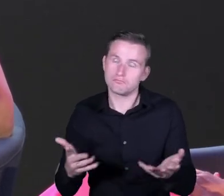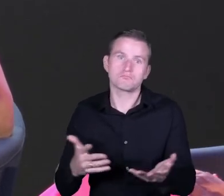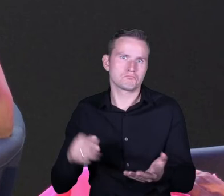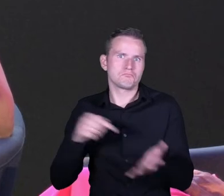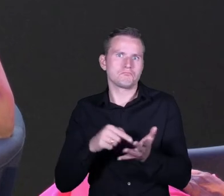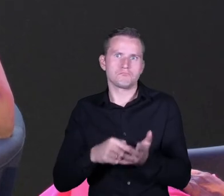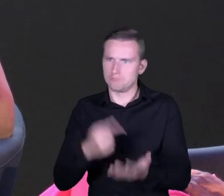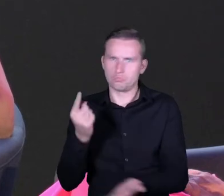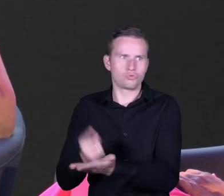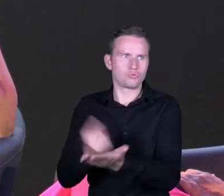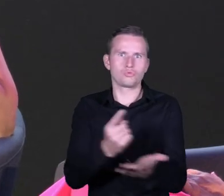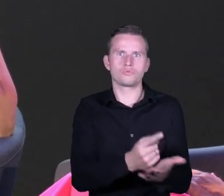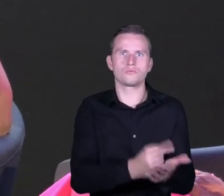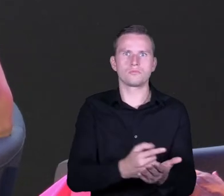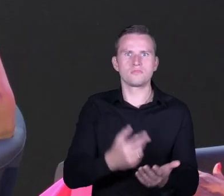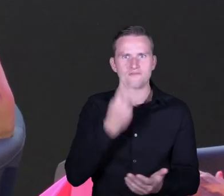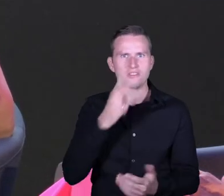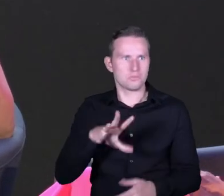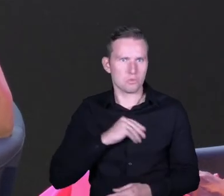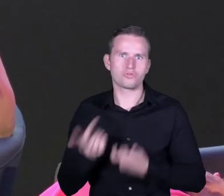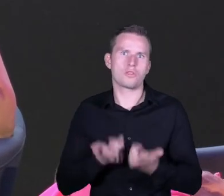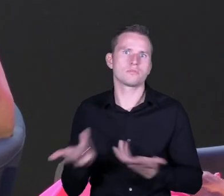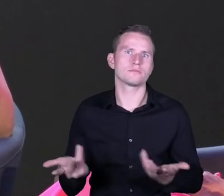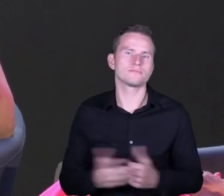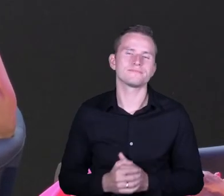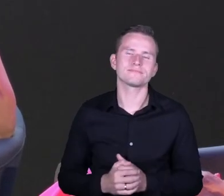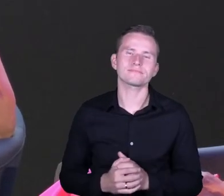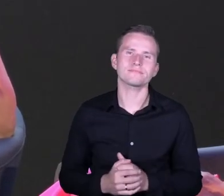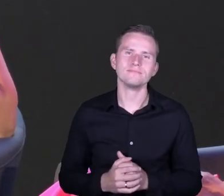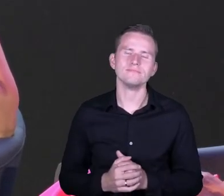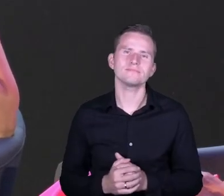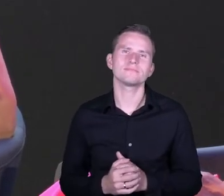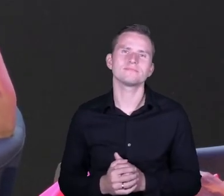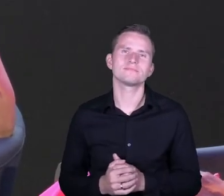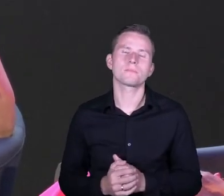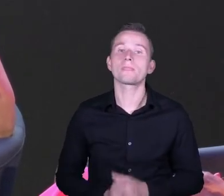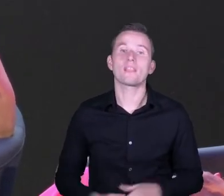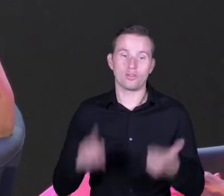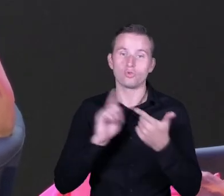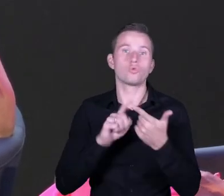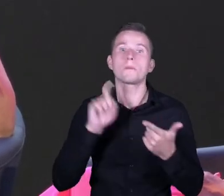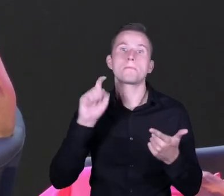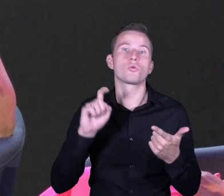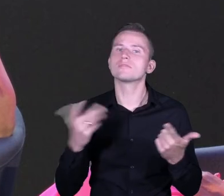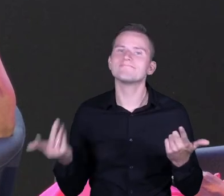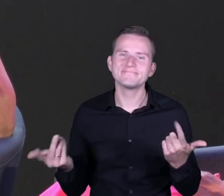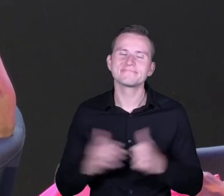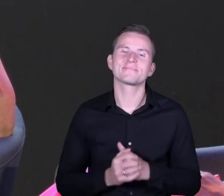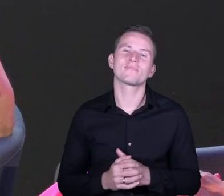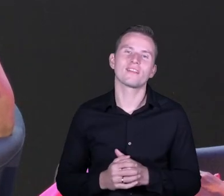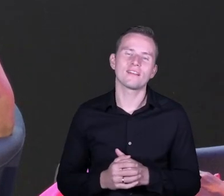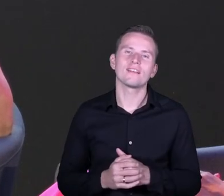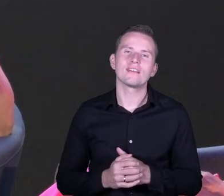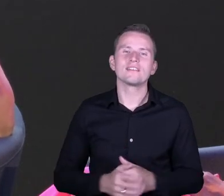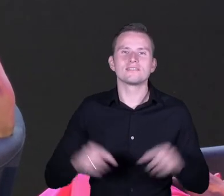to jest najważniejsza rzecz. I to jest super. A drugi mój punkt jest taki, że tu